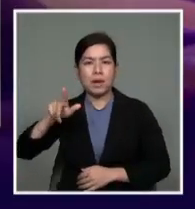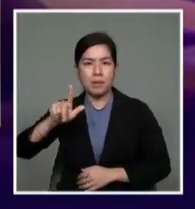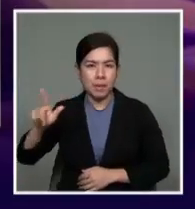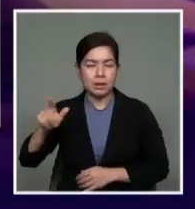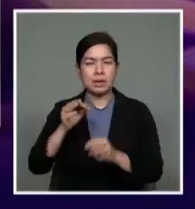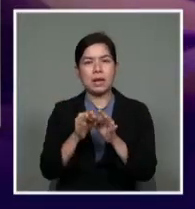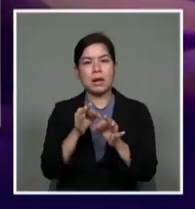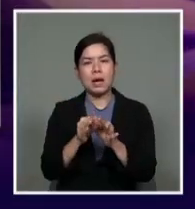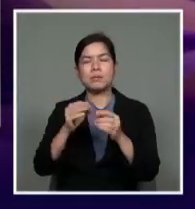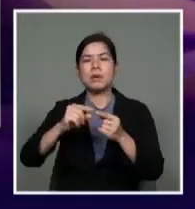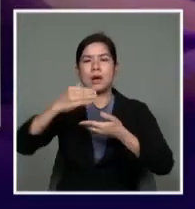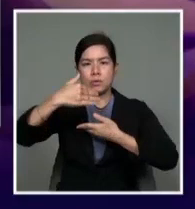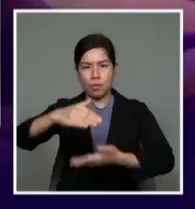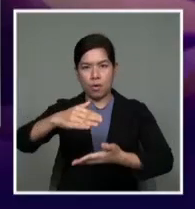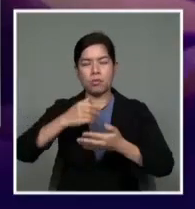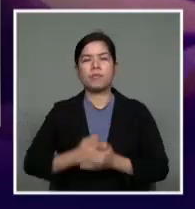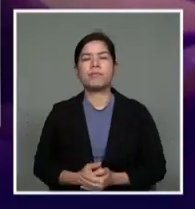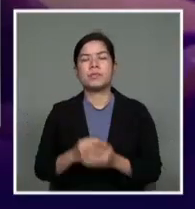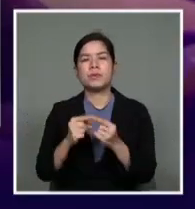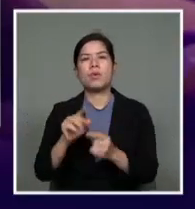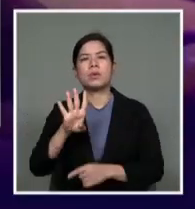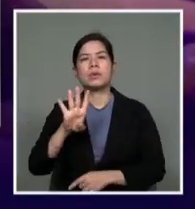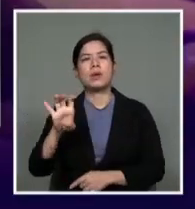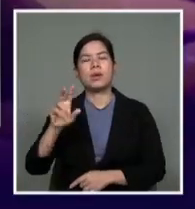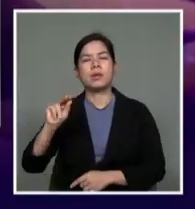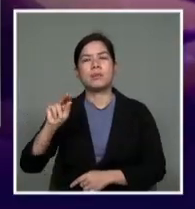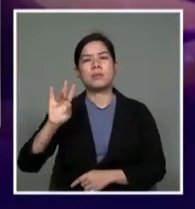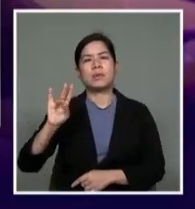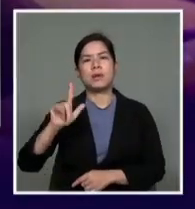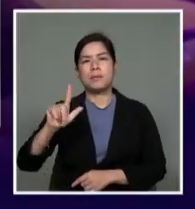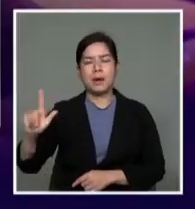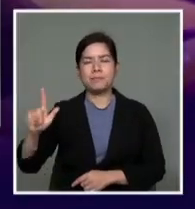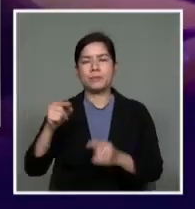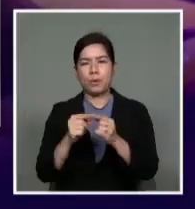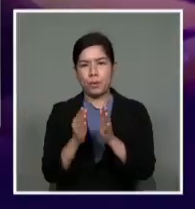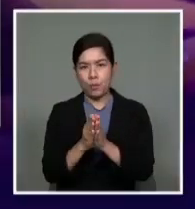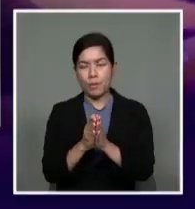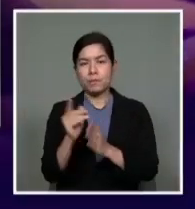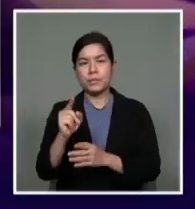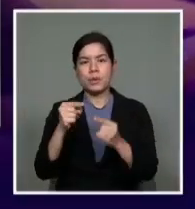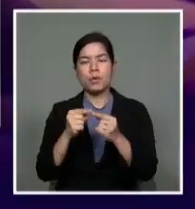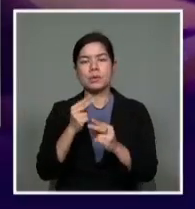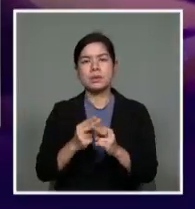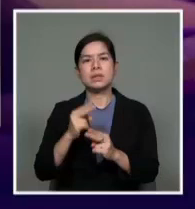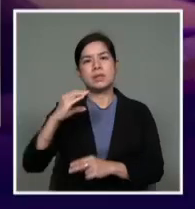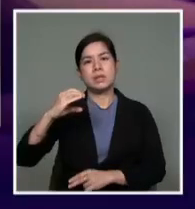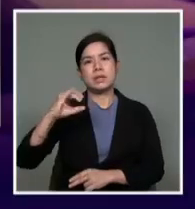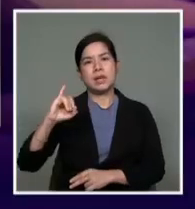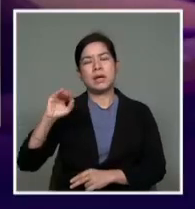คารเพื่อการส่งออกและนำเข้า437ล้านบาทรวมไปถึงทาง CIMB ด้วยน